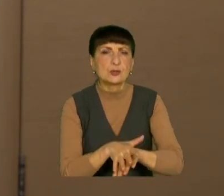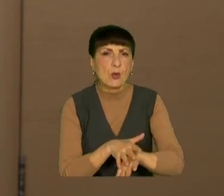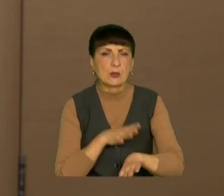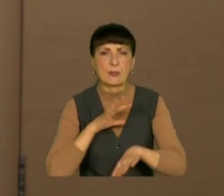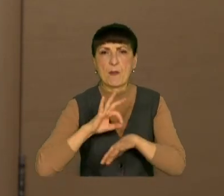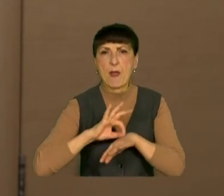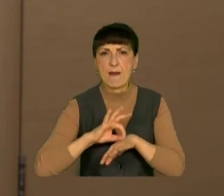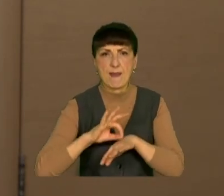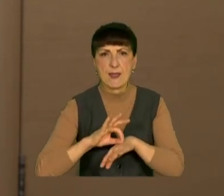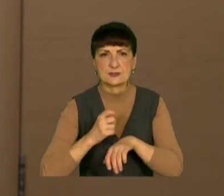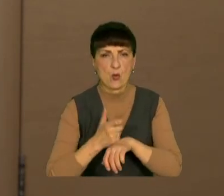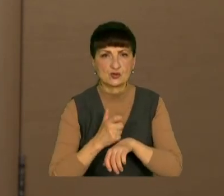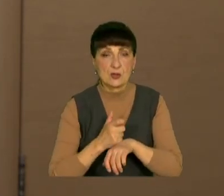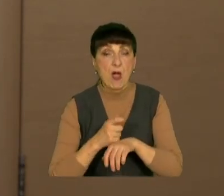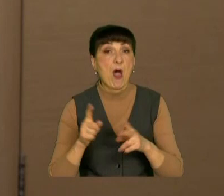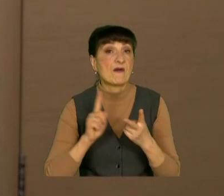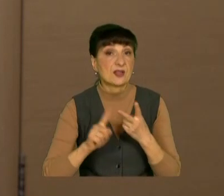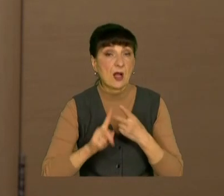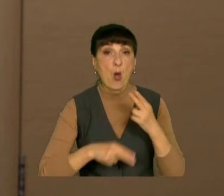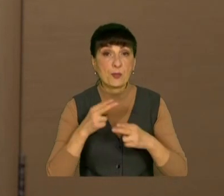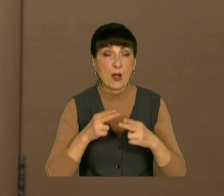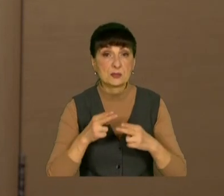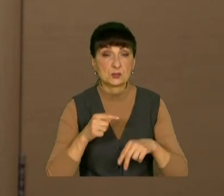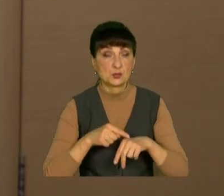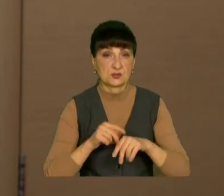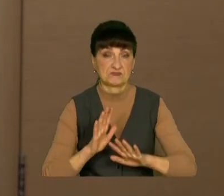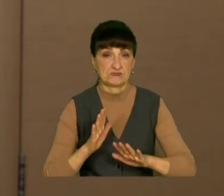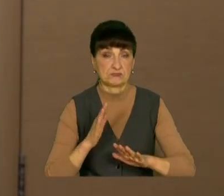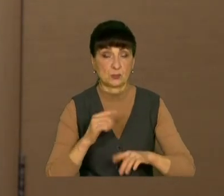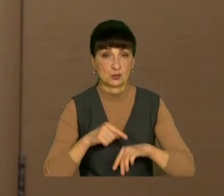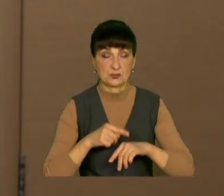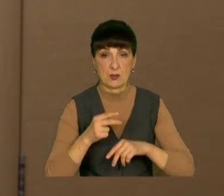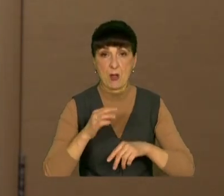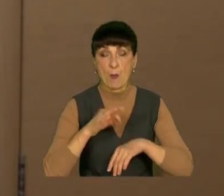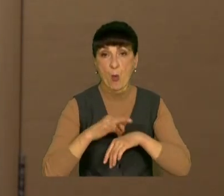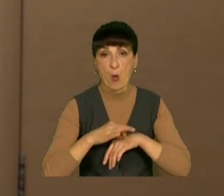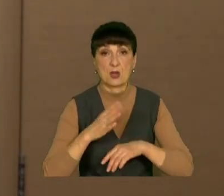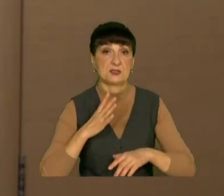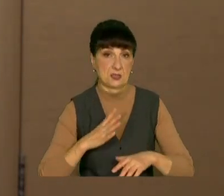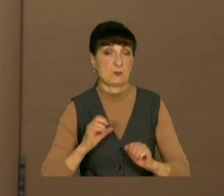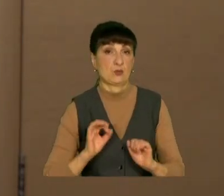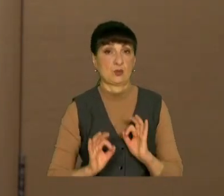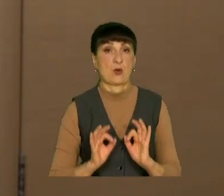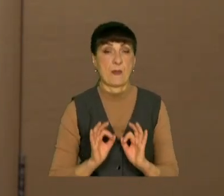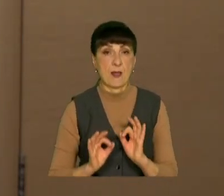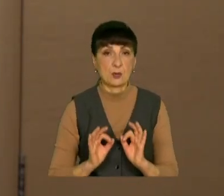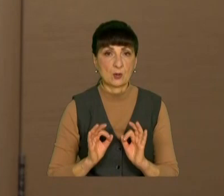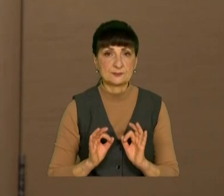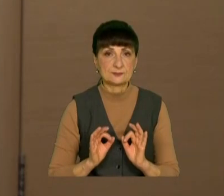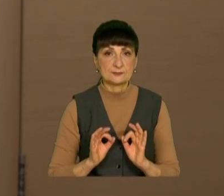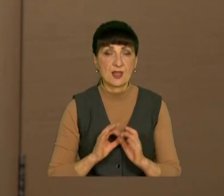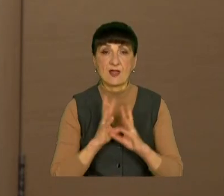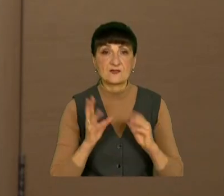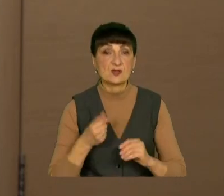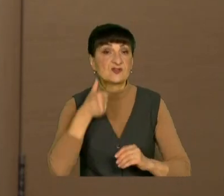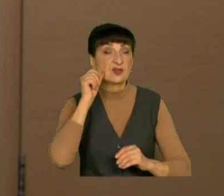было. А вторая операция нет, боли такой ощутимой сильно нет. То есть все боли терпимые. Вчера всю ночь